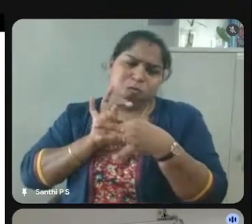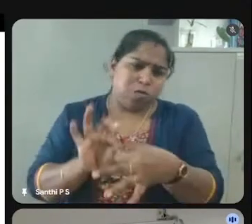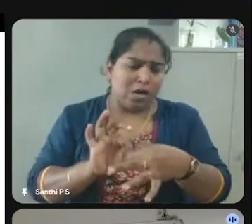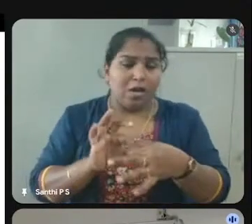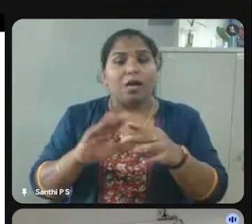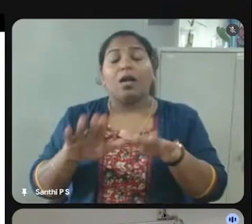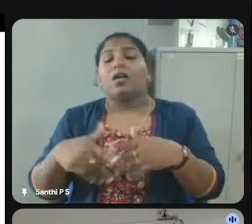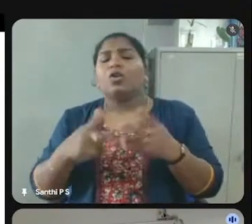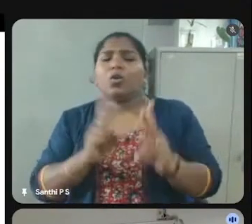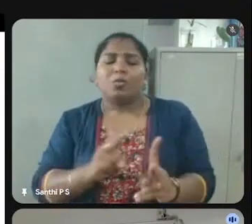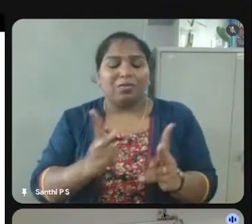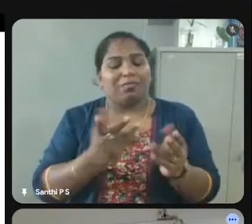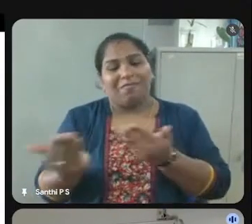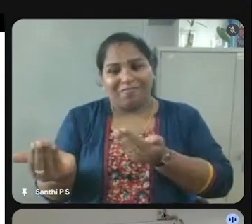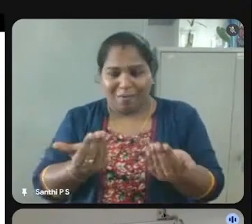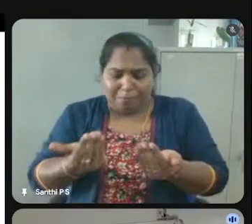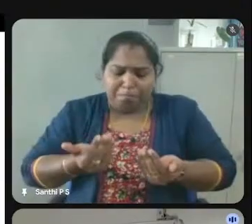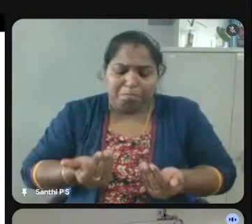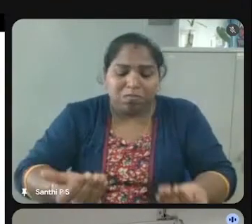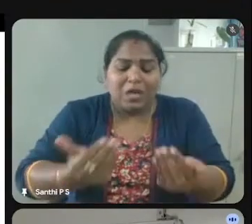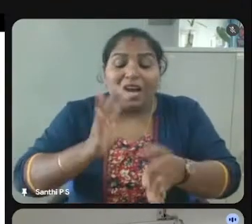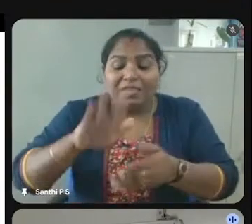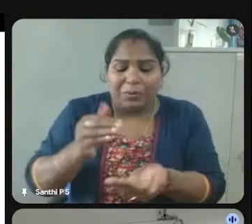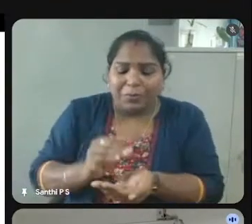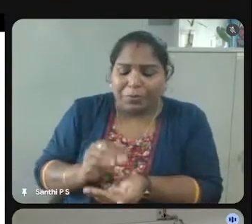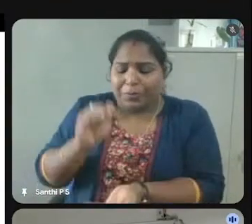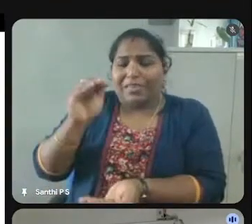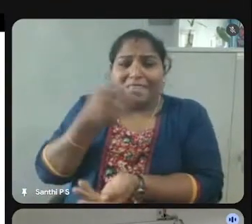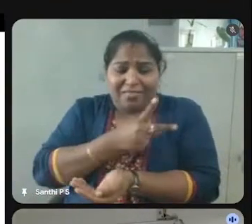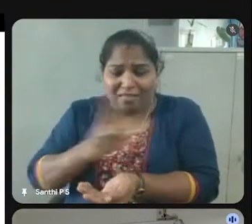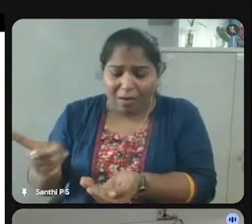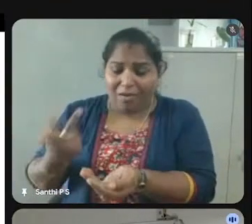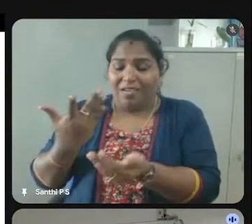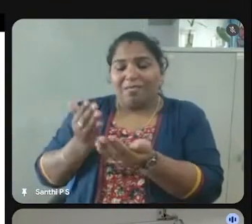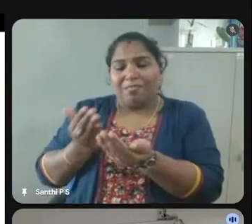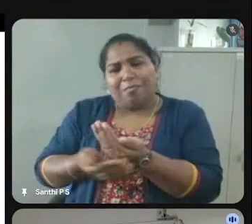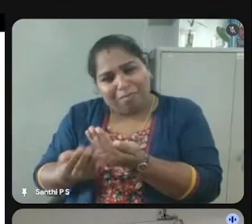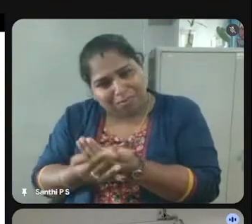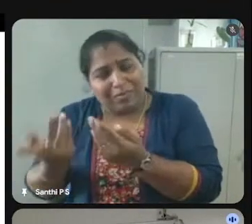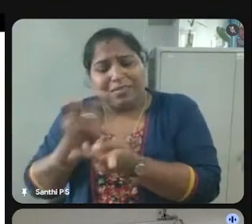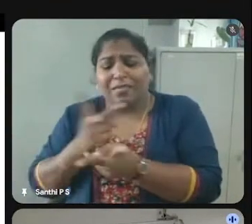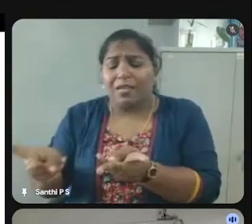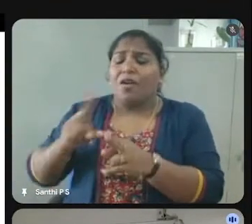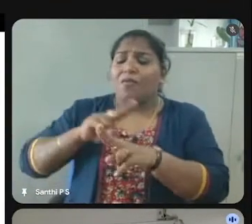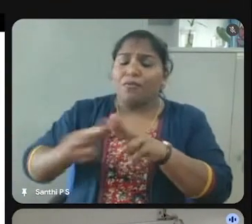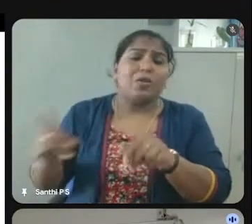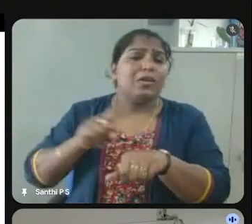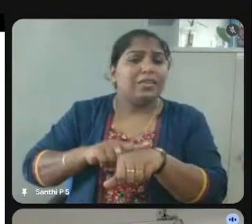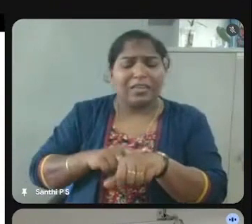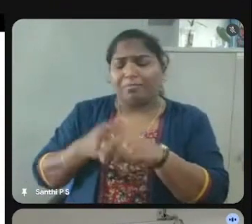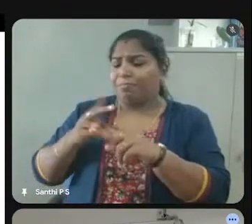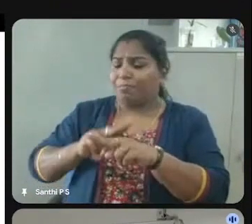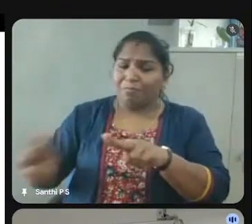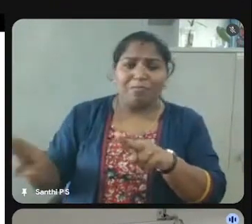കാലഘട്ടങ്ങളിൽ നമ്മുടെ കുഞ്ഞുങ്ങൾക്ക് വേണ്ടി നമ്മൾ എത്ര അവൈലബിൾ ആണ്, അവർക്ക് വേണ്ടി എന്തെല്ലാം കാര്യങ്ങൾ, ഏതൊക്കെ സമയങ്ങളിലും നമ്മൾക്ക് അവർക്ക് വേണ്ടി നിലകൊള്ളാൻ